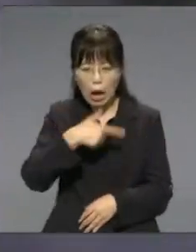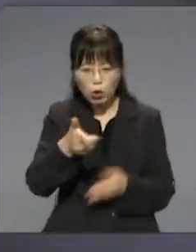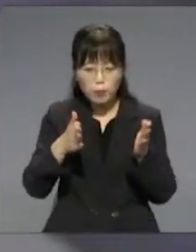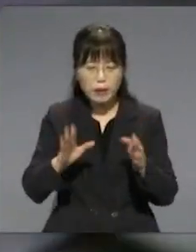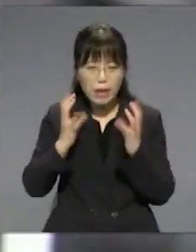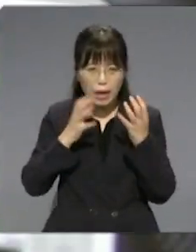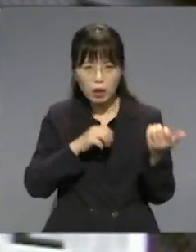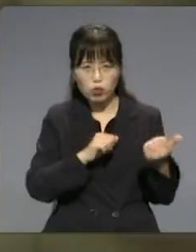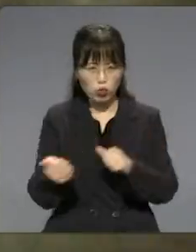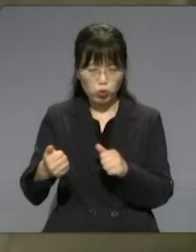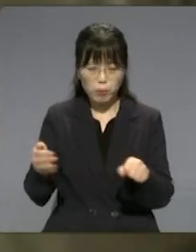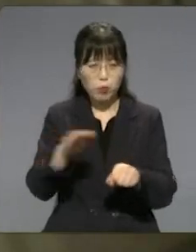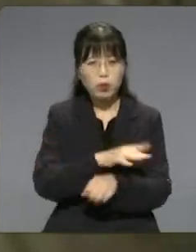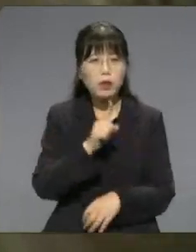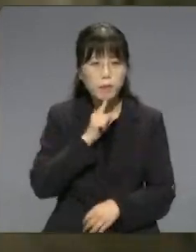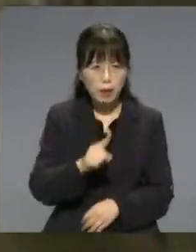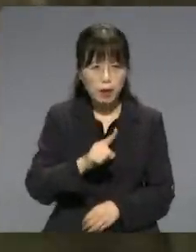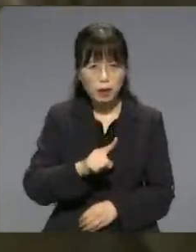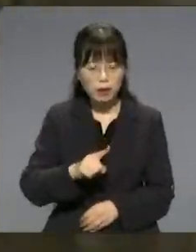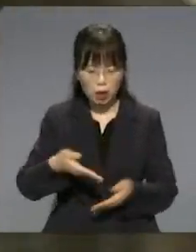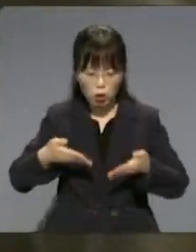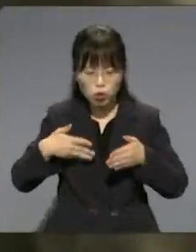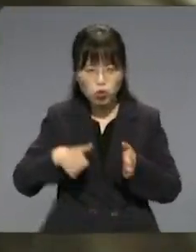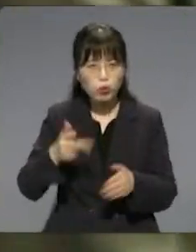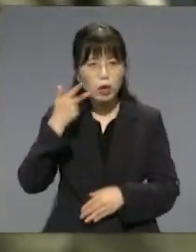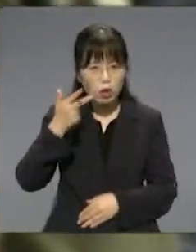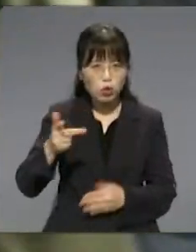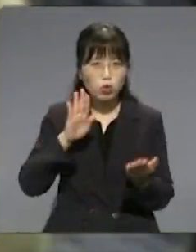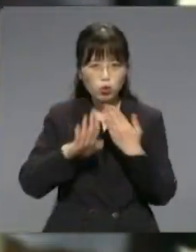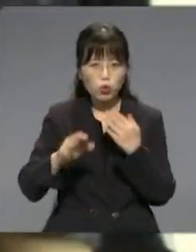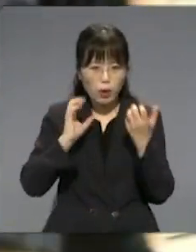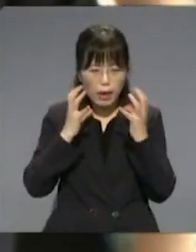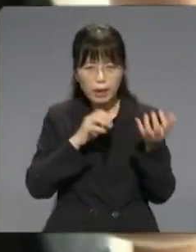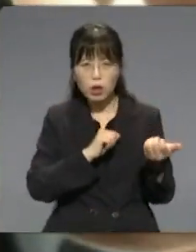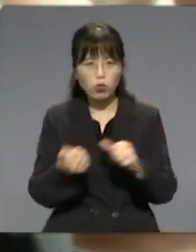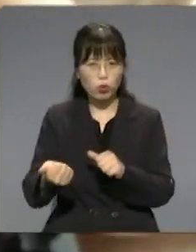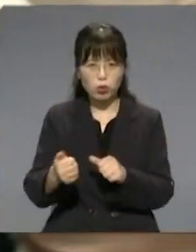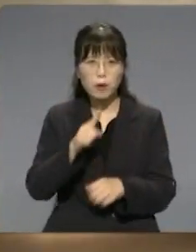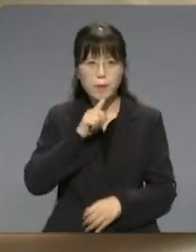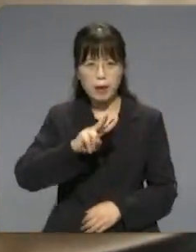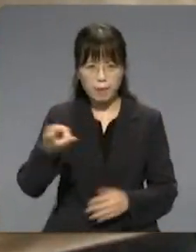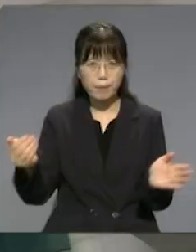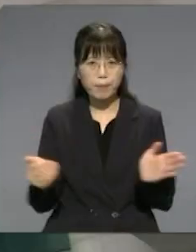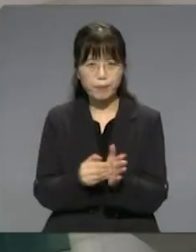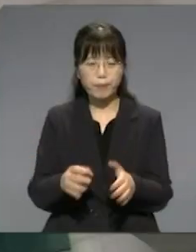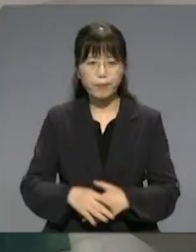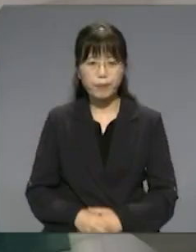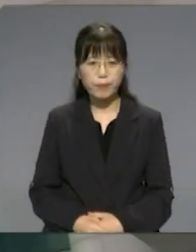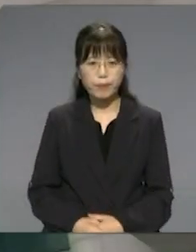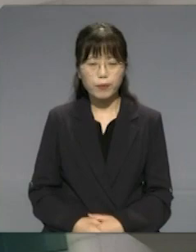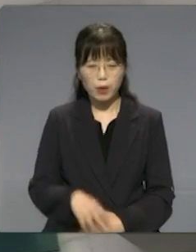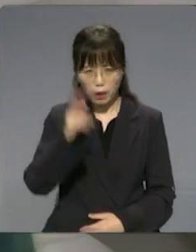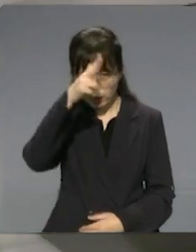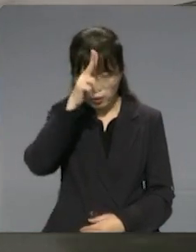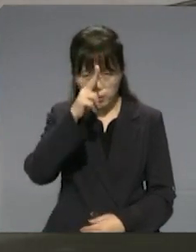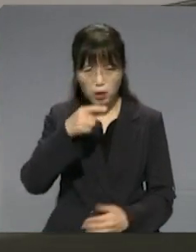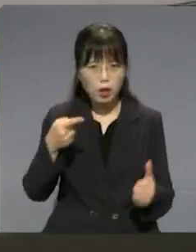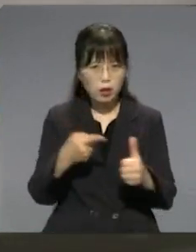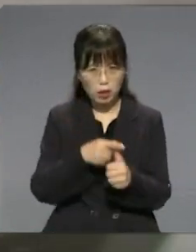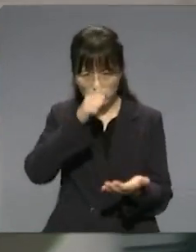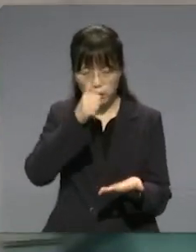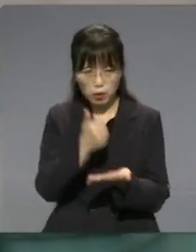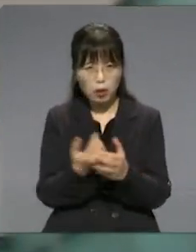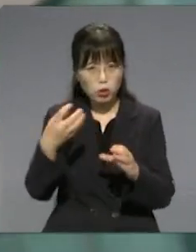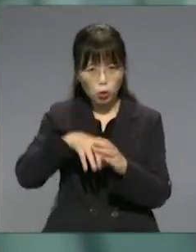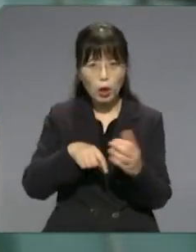숨져 아이를 묻었다고 했다가 출산 일주일 뒤 아이가 숨졌다고 진술을 번복했습니다. 경찰은 살인죄를